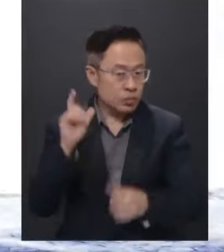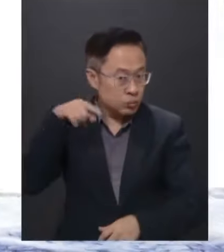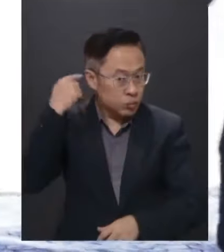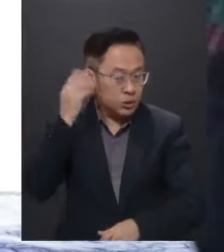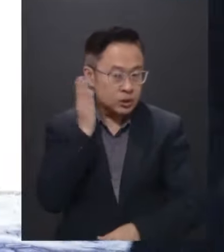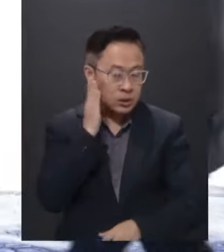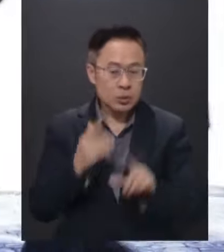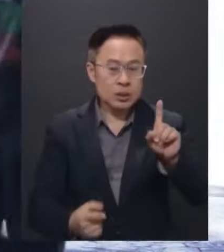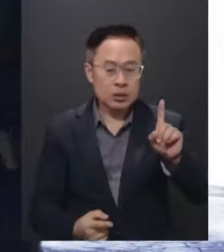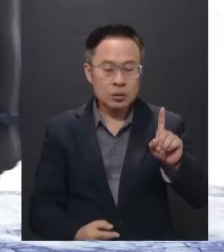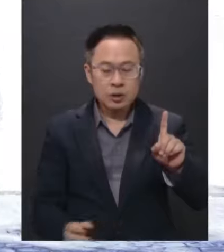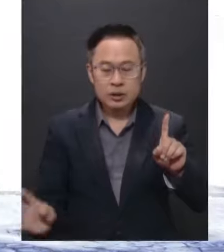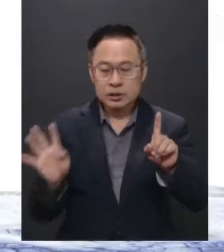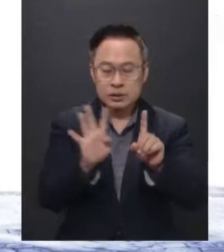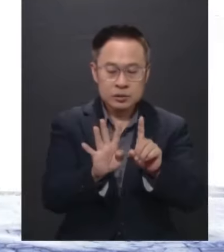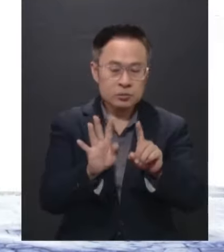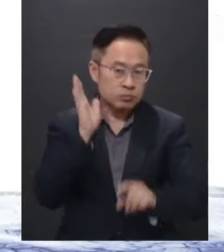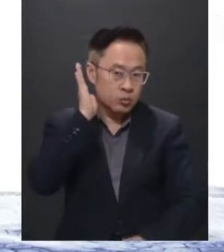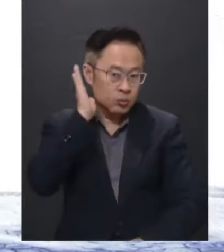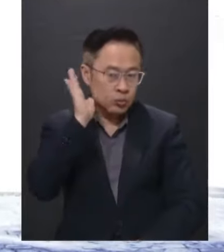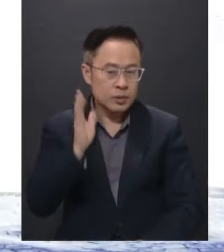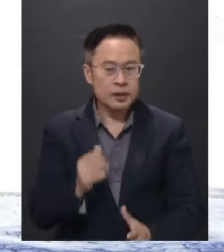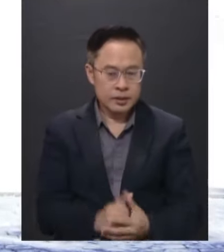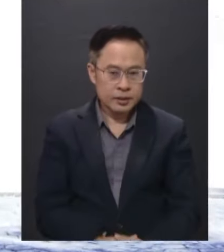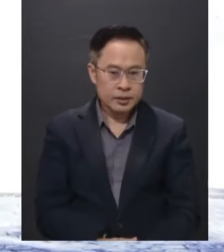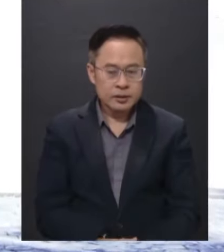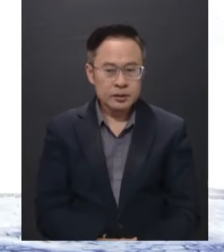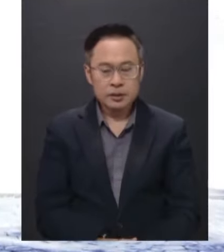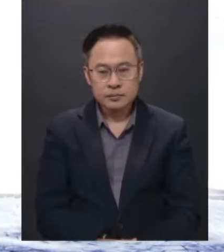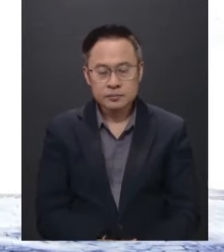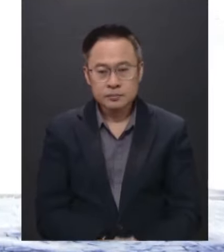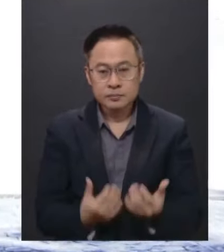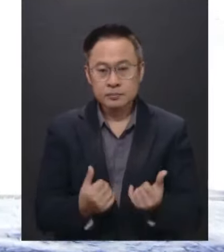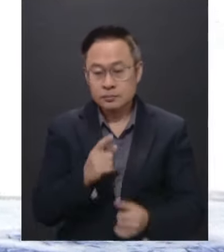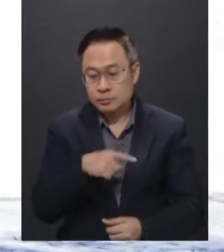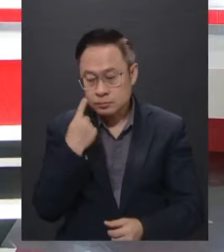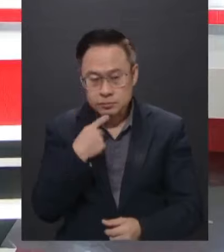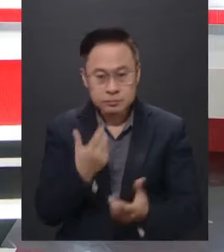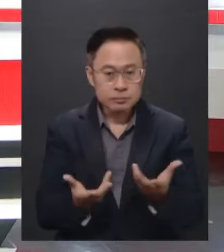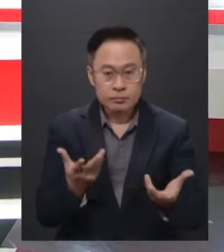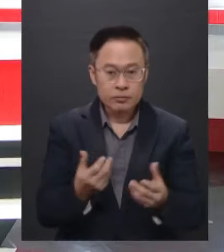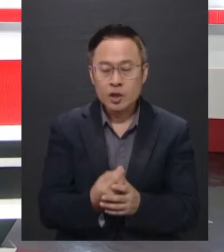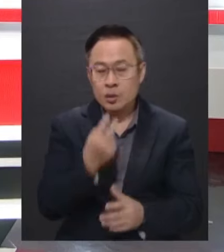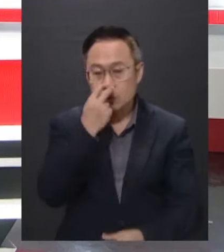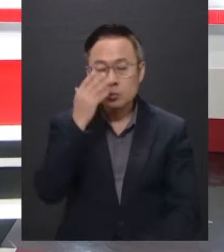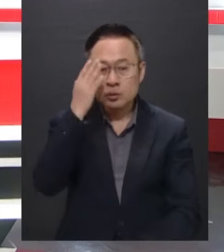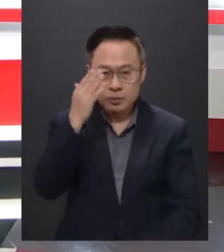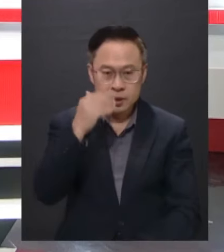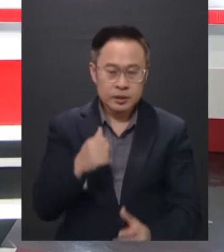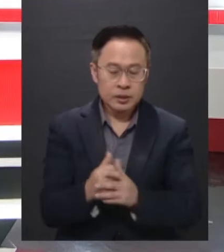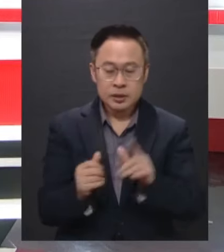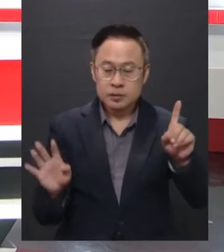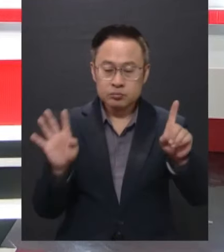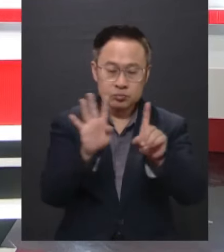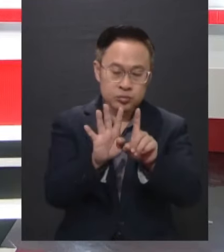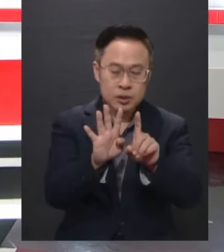ว่าเป็นติ่งหนึ่งแต่ว่าหรือจะมีใครที่สอดแทรกได้คะแนนแบบพลิกล็ อ กแล้วก็ได้ก้าวขึ้นมาเป็นนายกสมาคมกีฬาฟุตบอลแห่งประเทศไทย